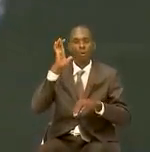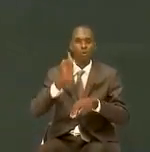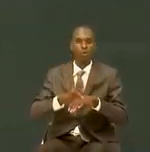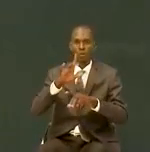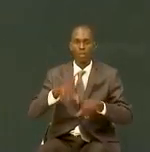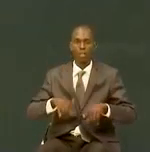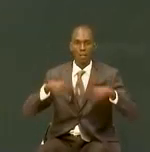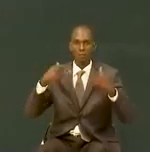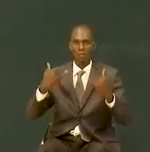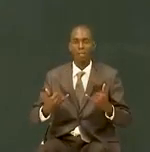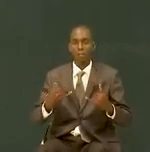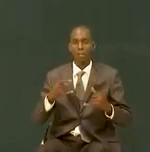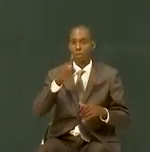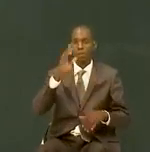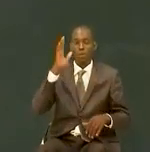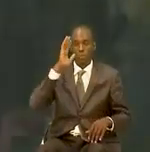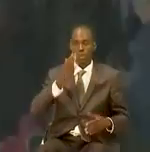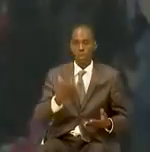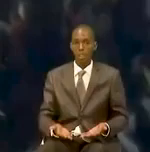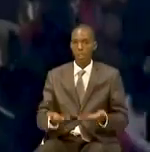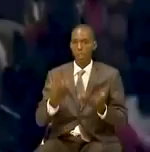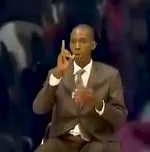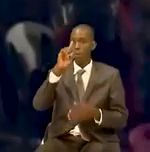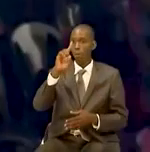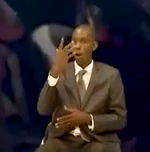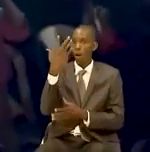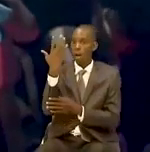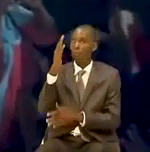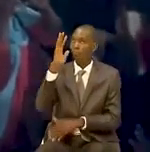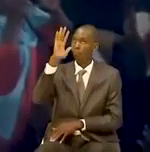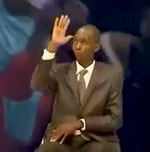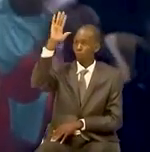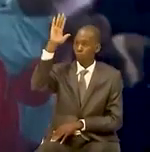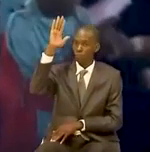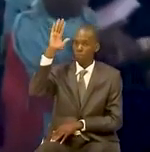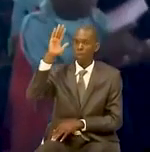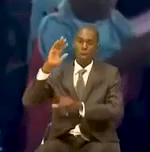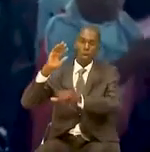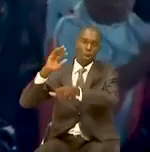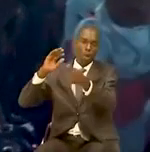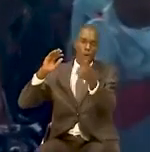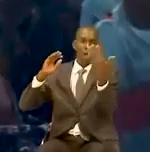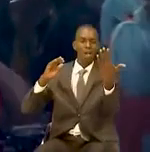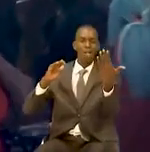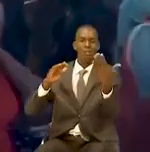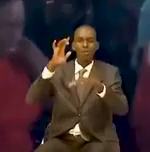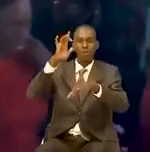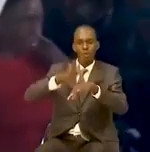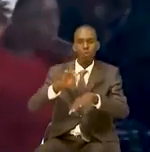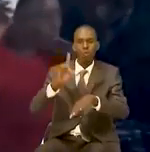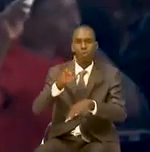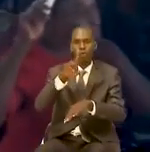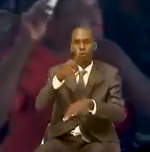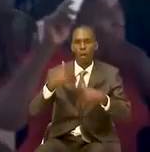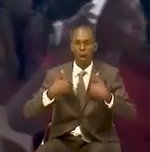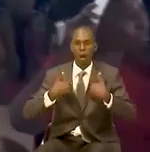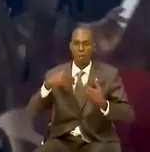Welie otu aka, bikwasị aka gị ebe mkpa gị dị, ebe nsogbu ahụ dị.